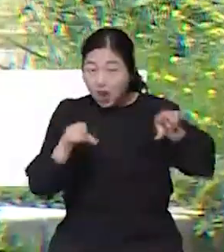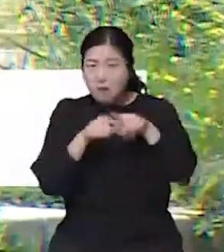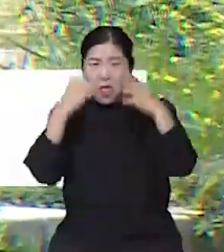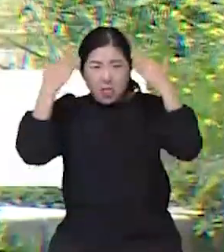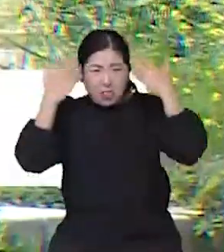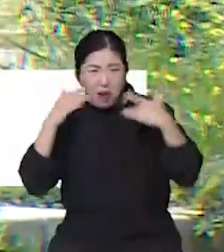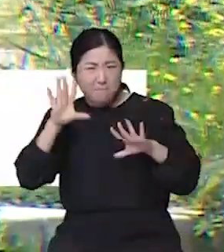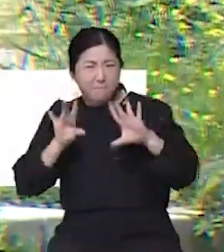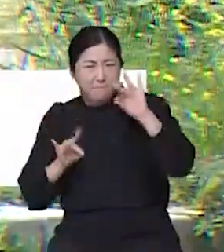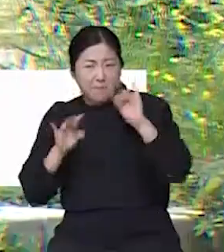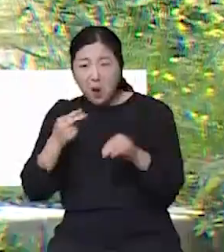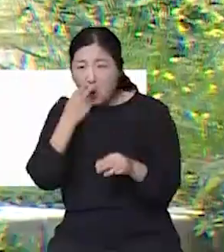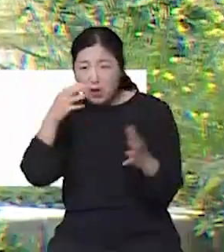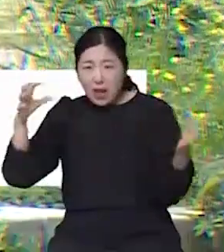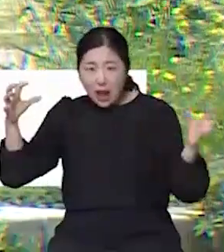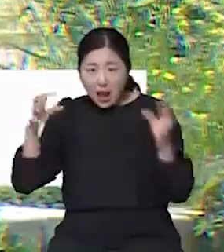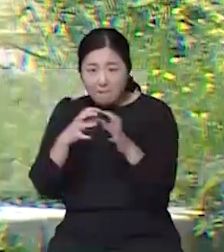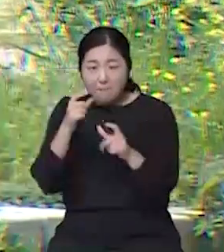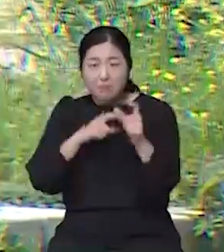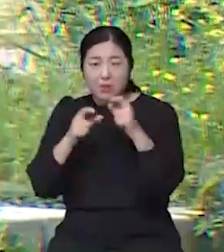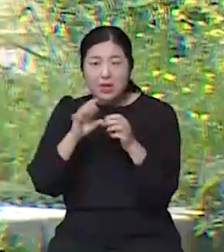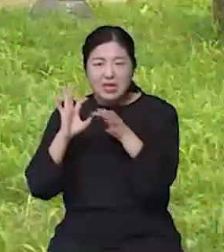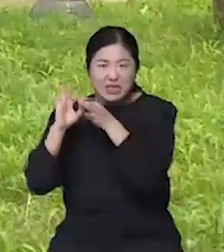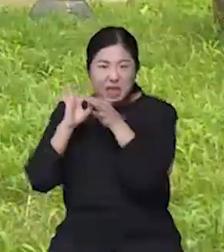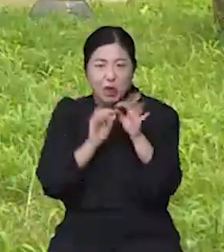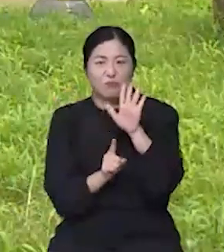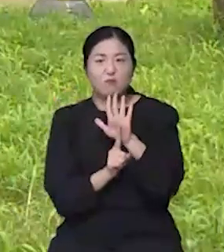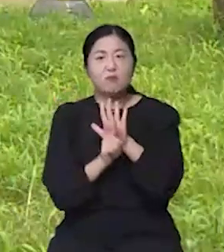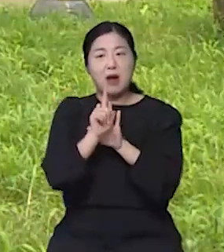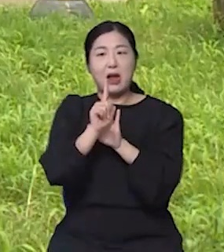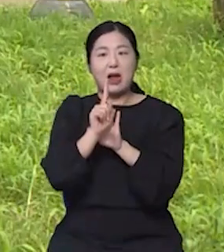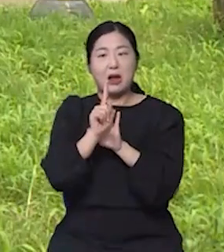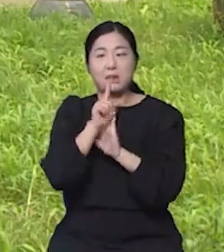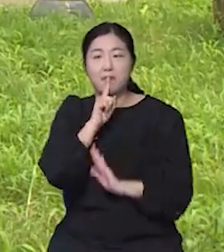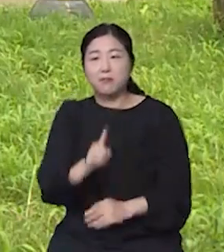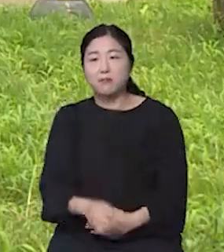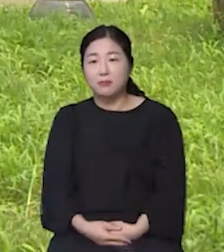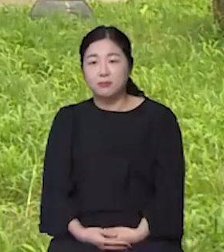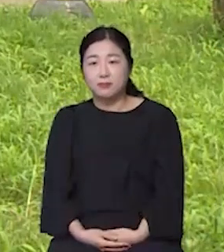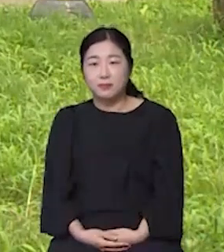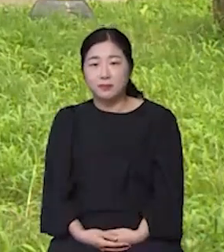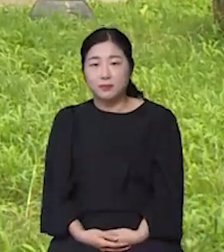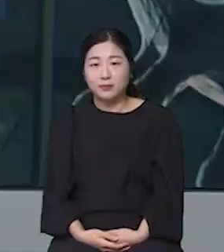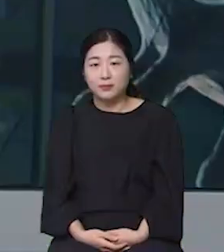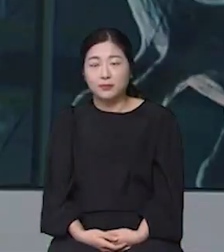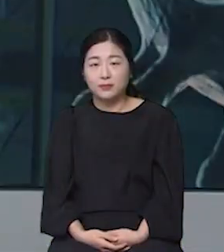덥고 습한 공기가 더해져 기온이 크게 올랐다고 설명했습니다.